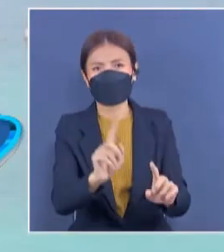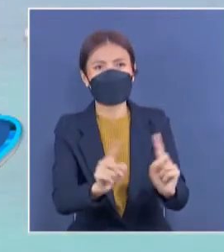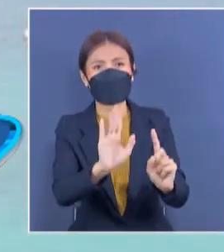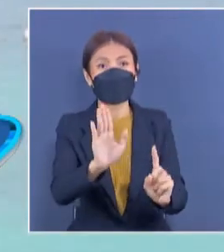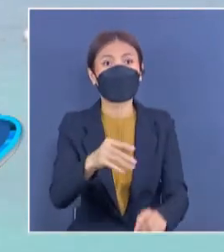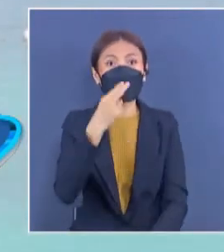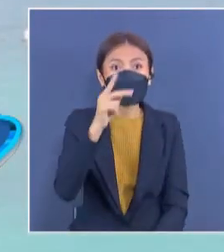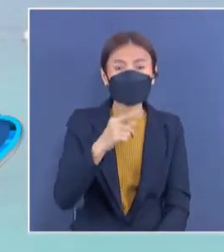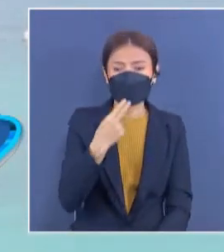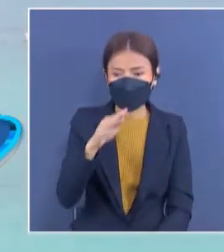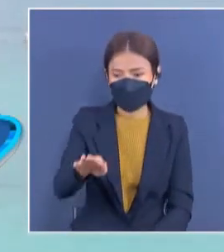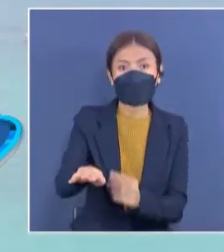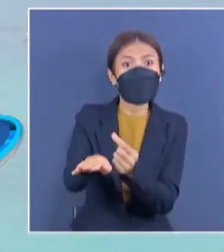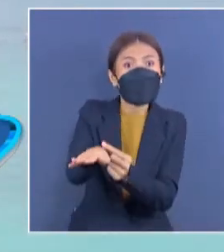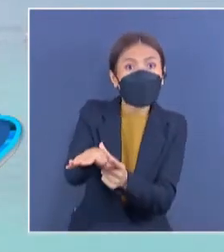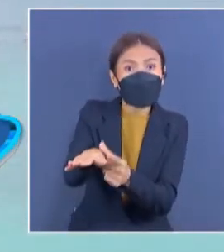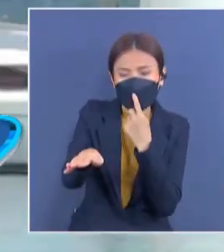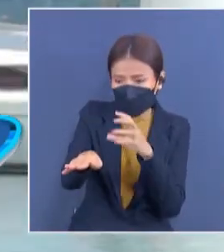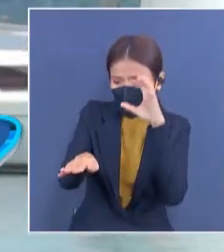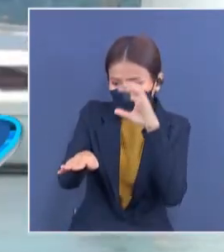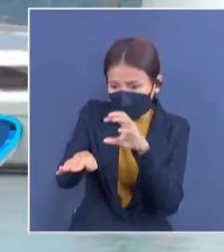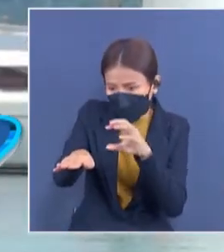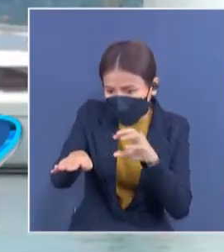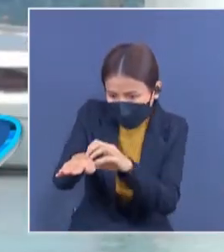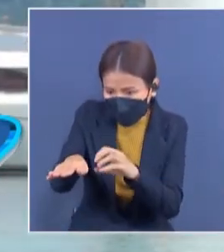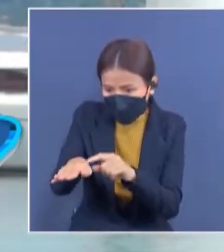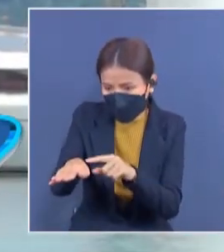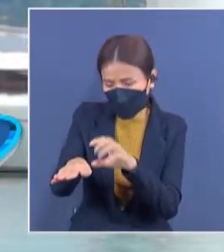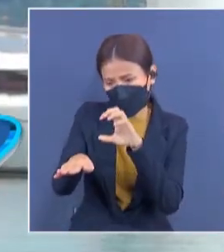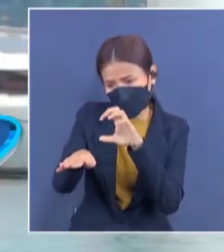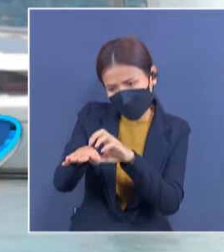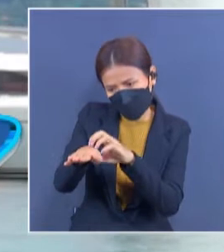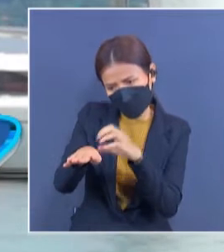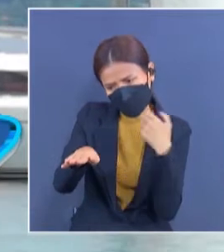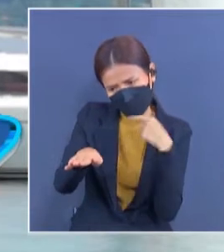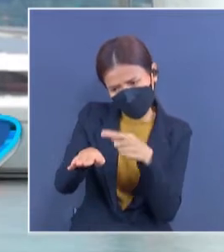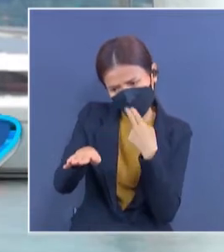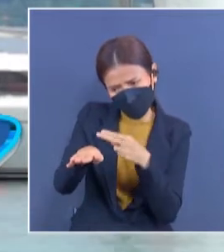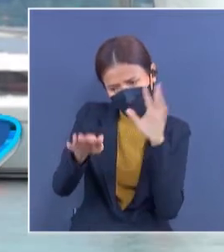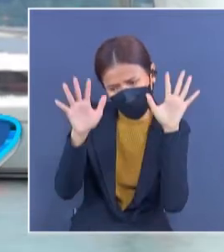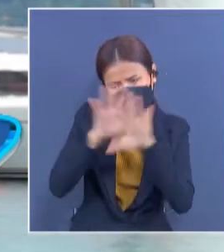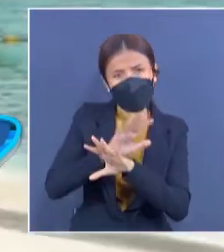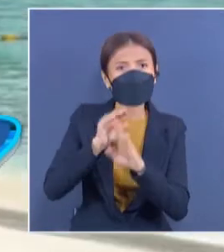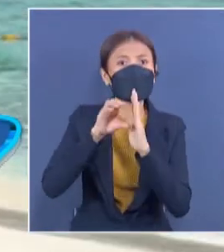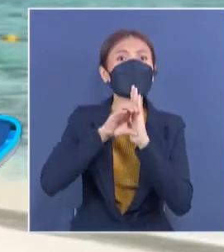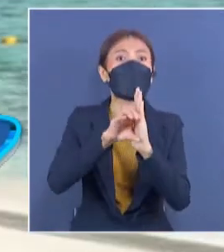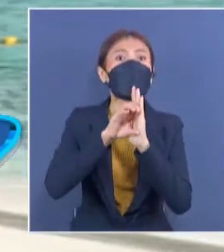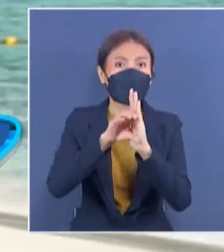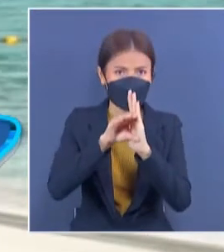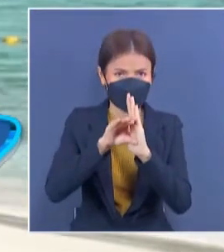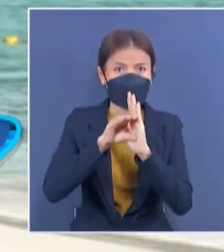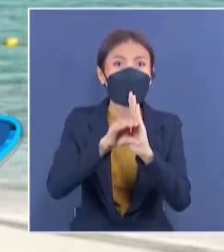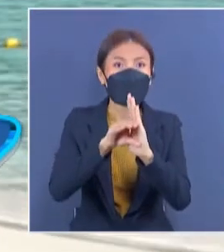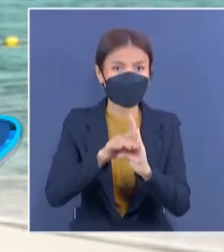าดแผลที่มีการงับมีฟันบนฟันล่างอยู่ร่วมกันจุดนี้แหละเขาก็เลยบอกว่าน่าจะเป็นฉลามมากที่สุดนะคะ